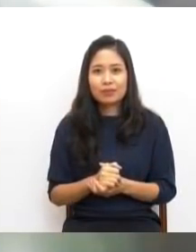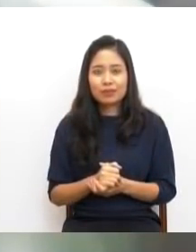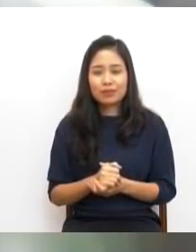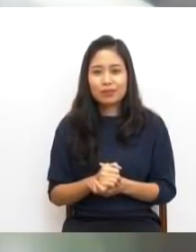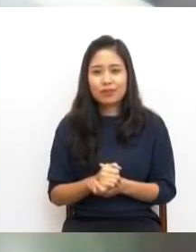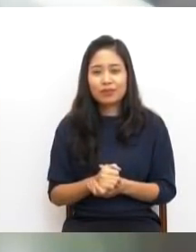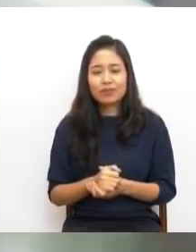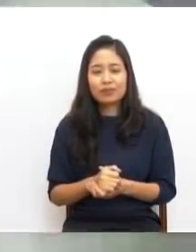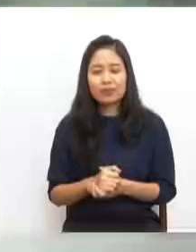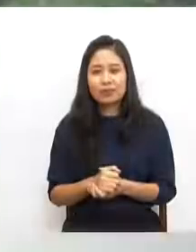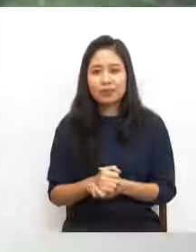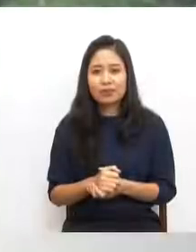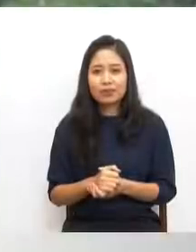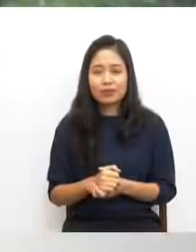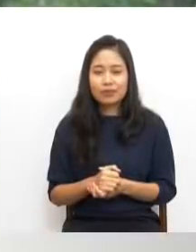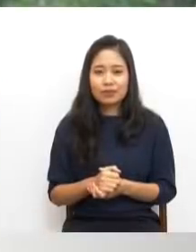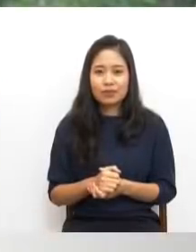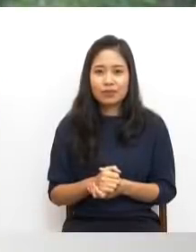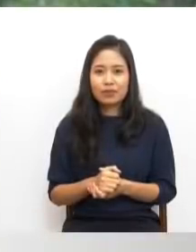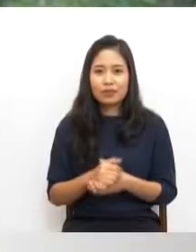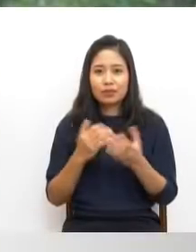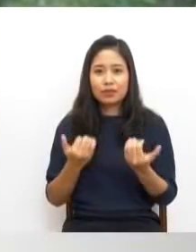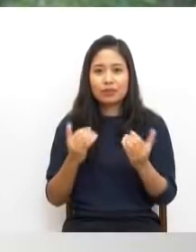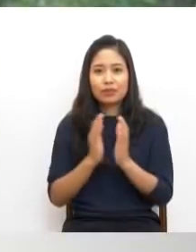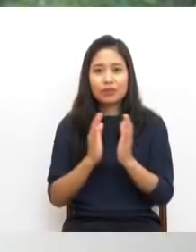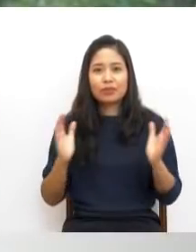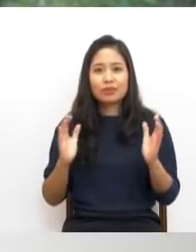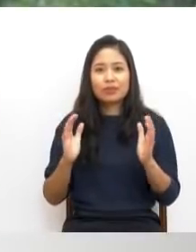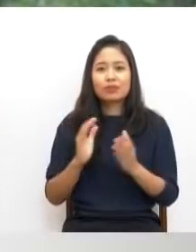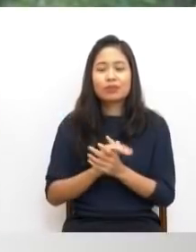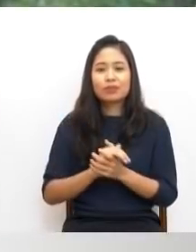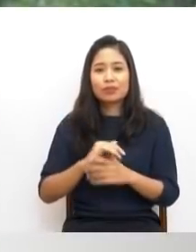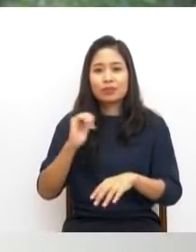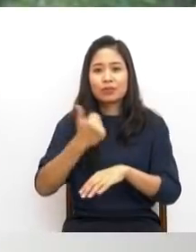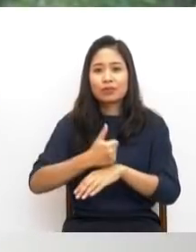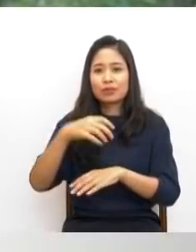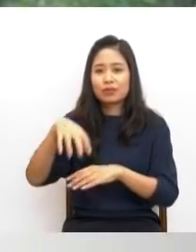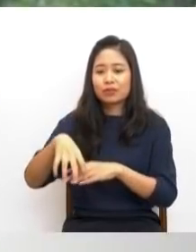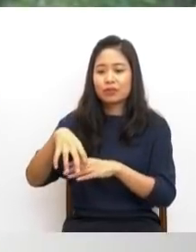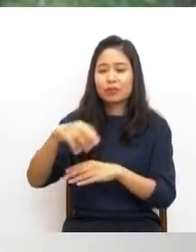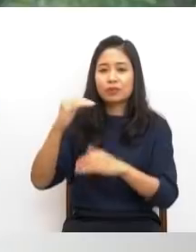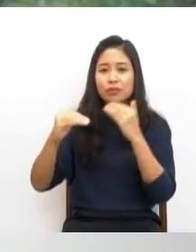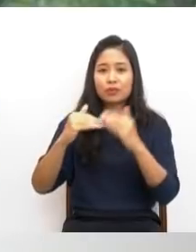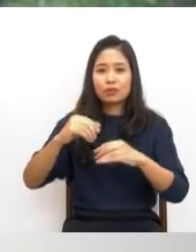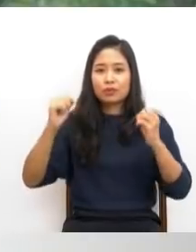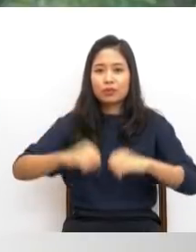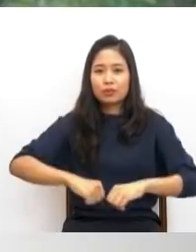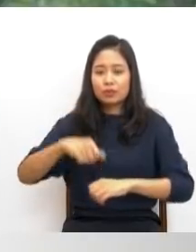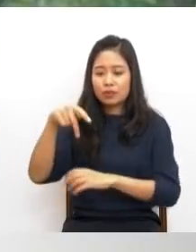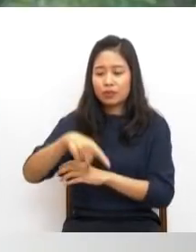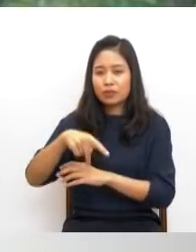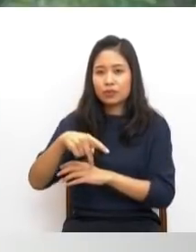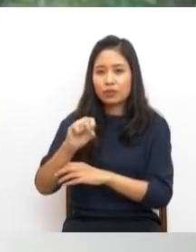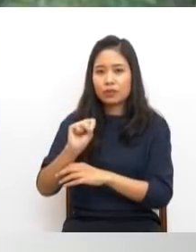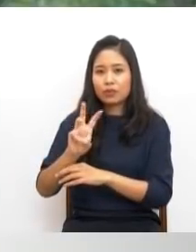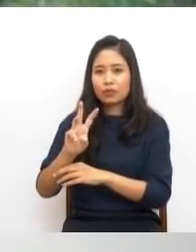ครับ ค่ะขอบคุณดร.โชติมาหนูพริกนะคะท่านผู้อำนวยการกลุ่มพัฒนาการศึกษาสำหรับผู้ที่มีความสามารถพิเศษสำนักวิ